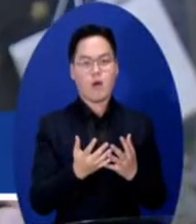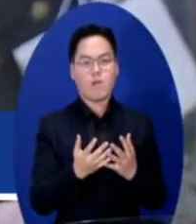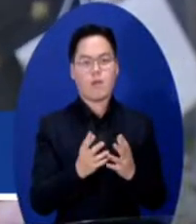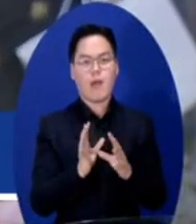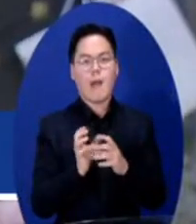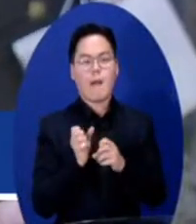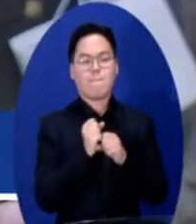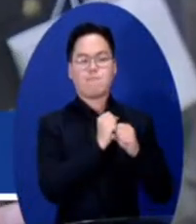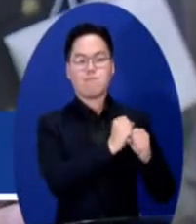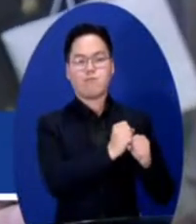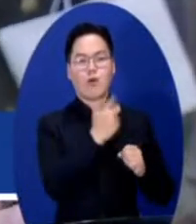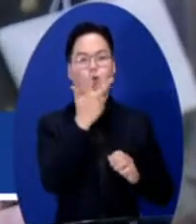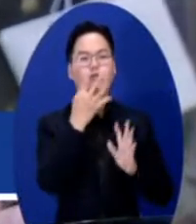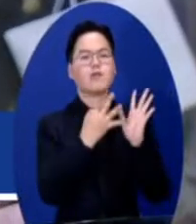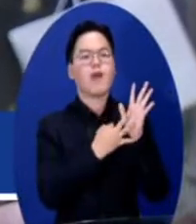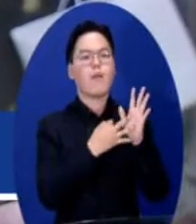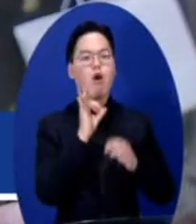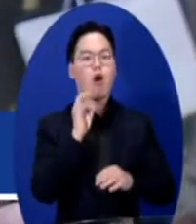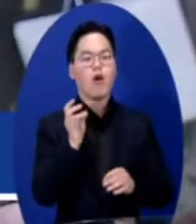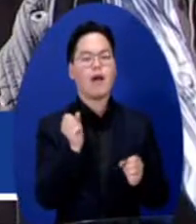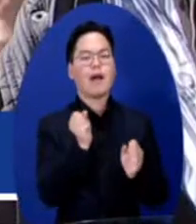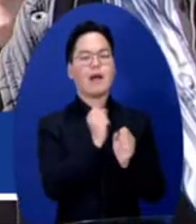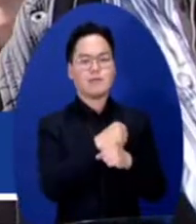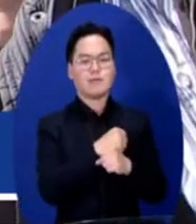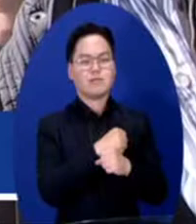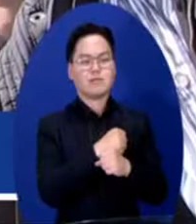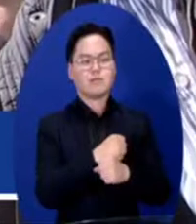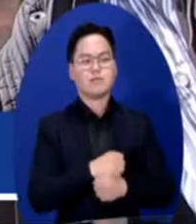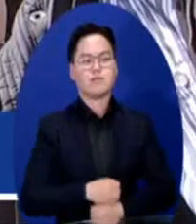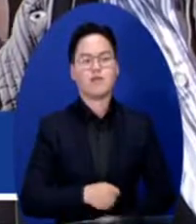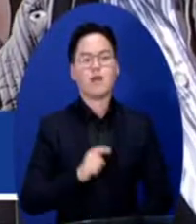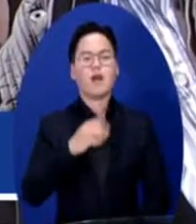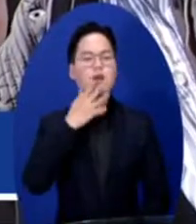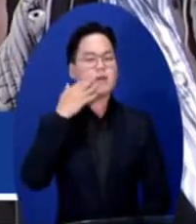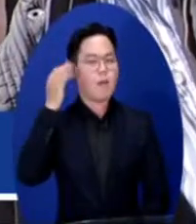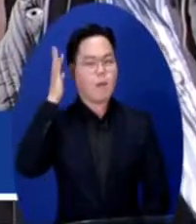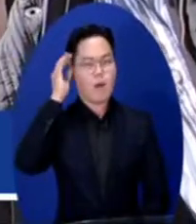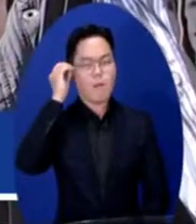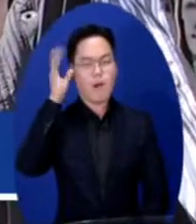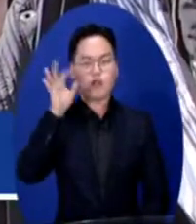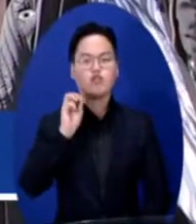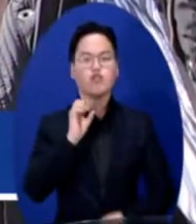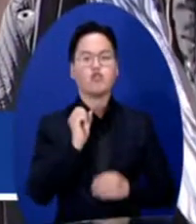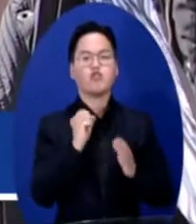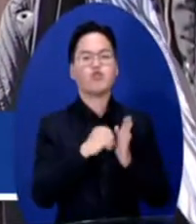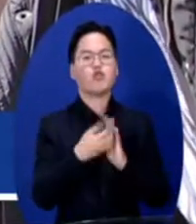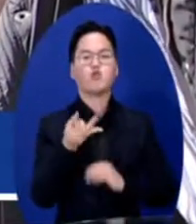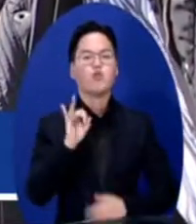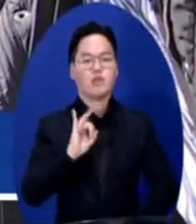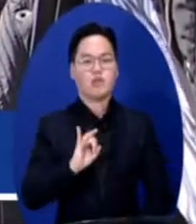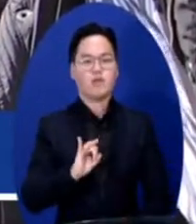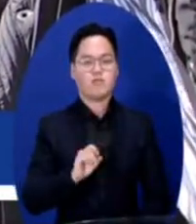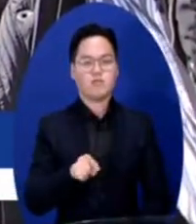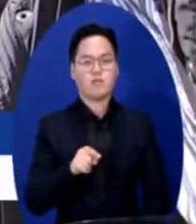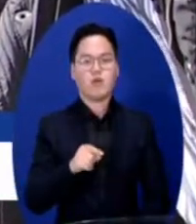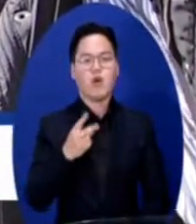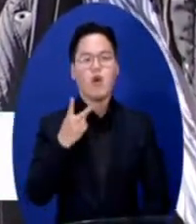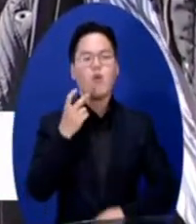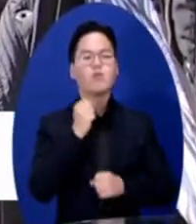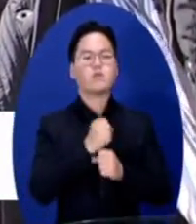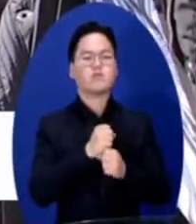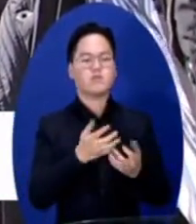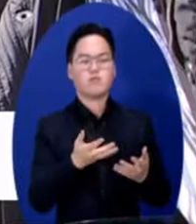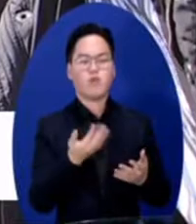барьж авчи 38 онд цаазацсан юм аа. Хизээ хинч матах ясгүй. Ийм үйл